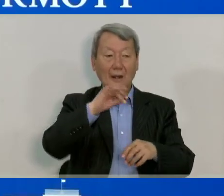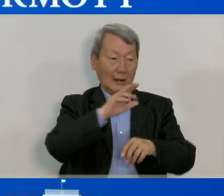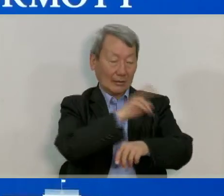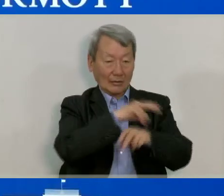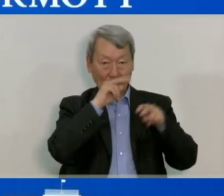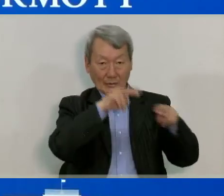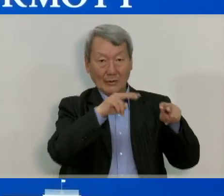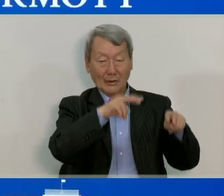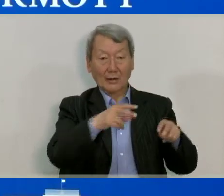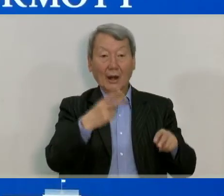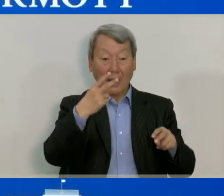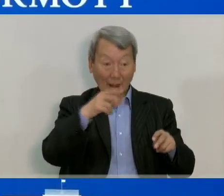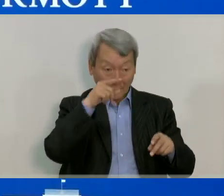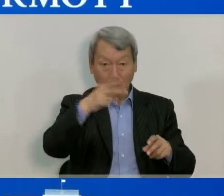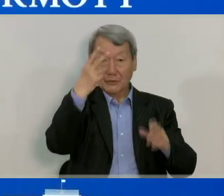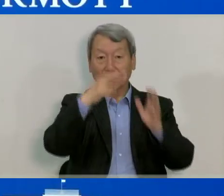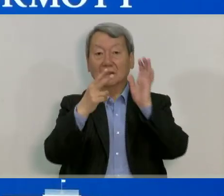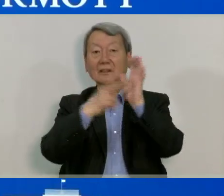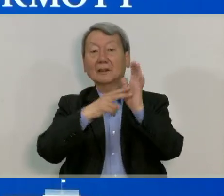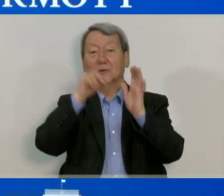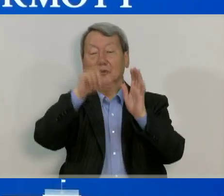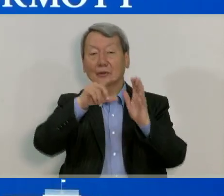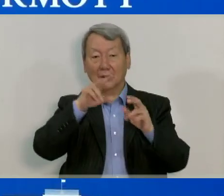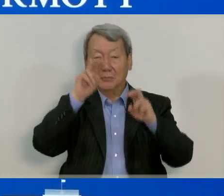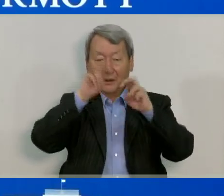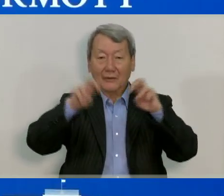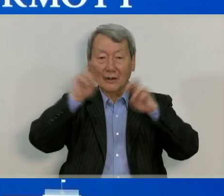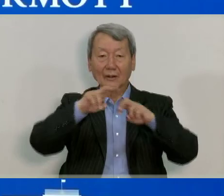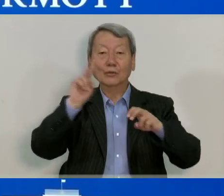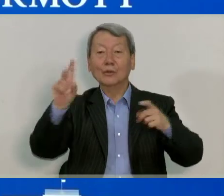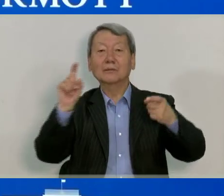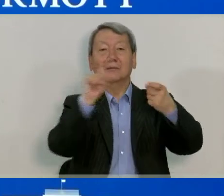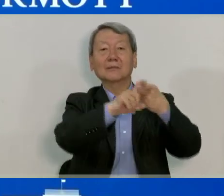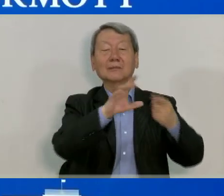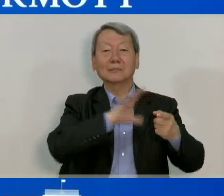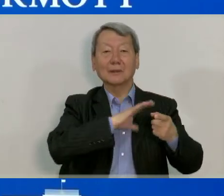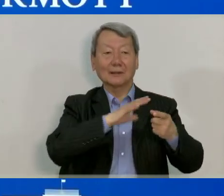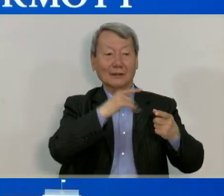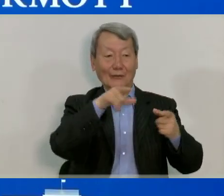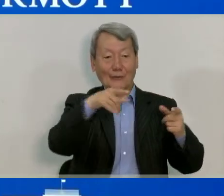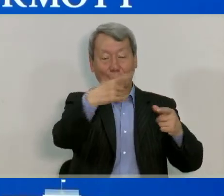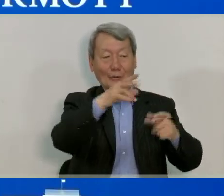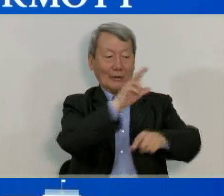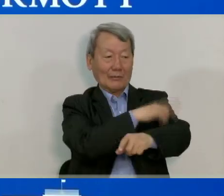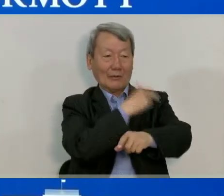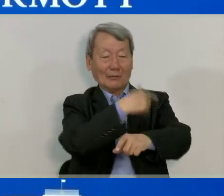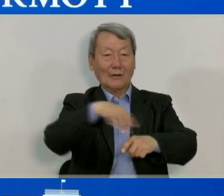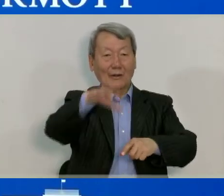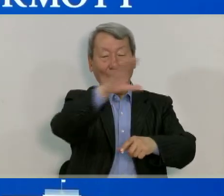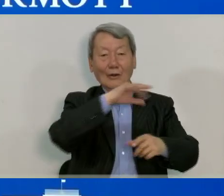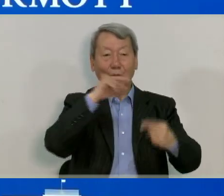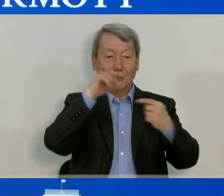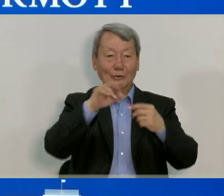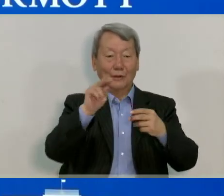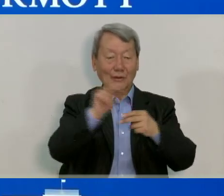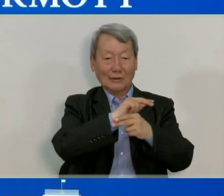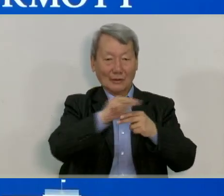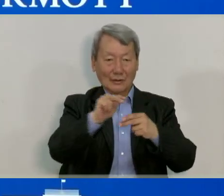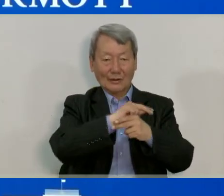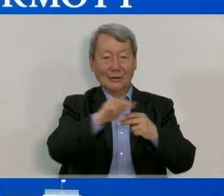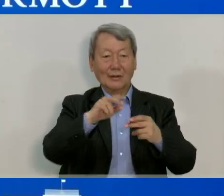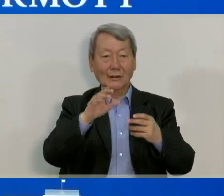наблюдении находятся 27 контактировавших сотрудников. Все противоэпидемические мероприятия